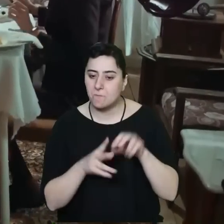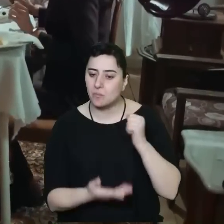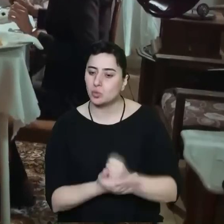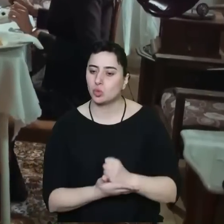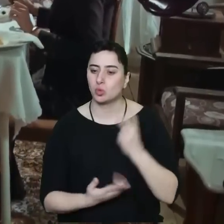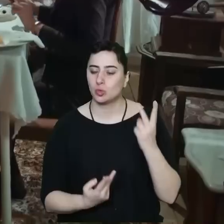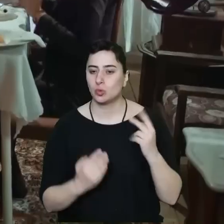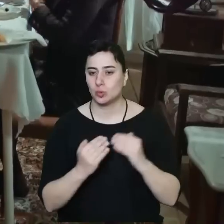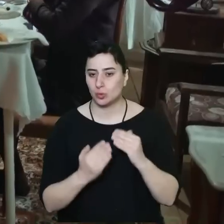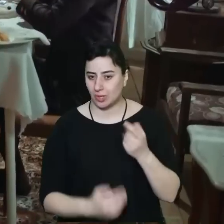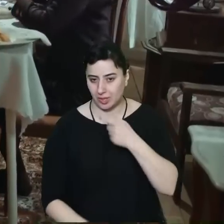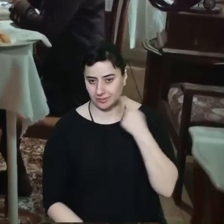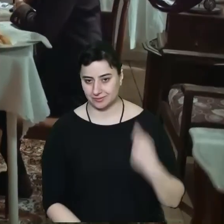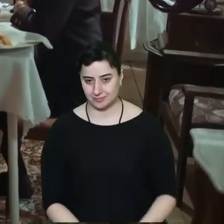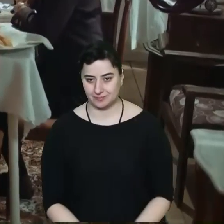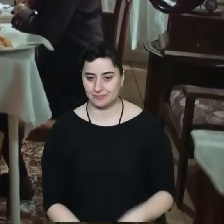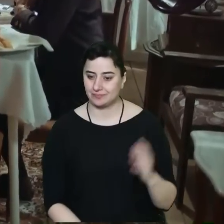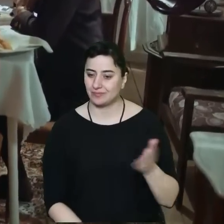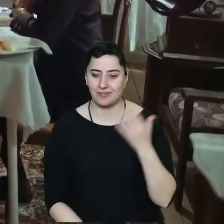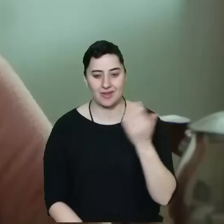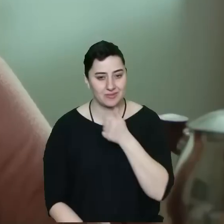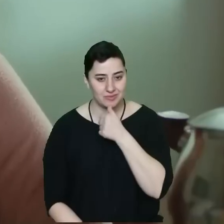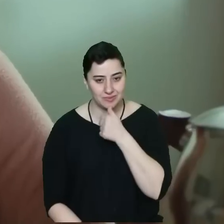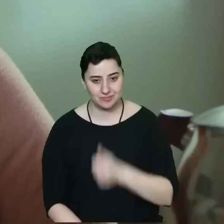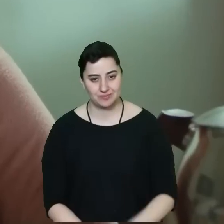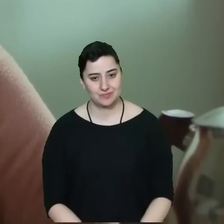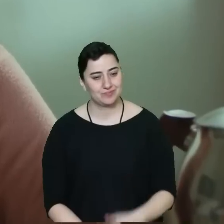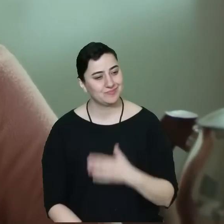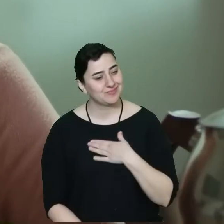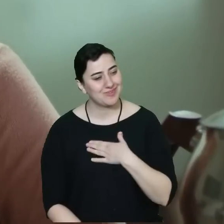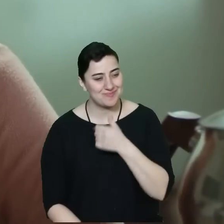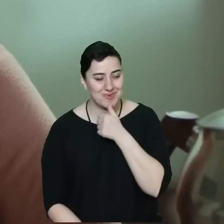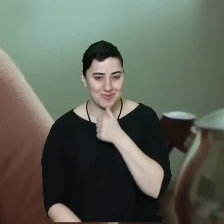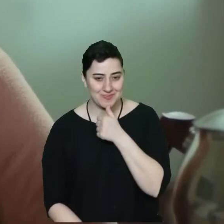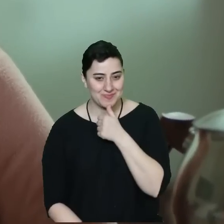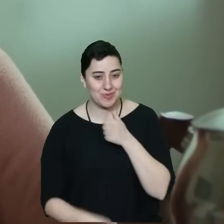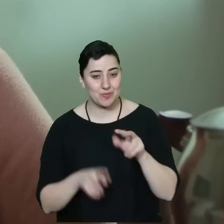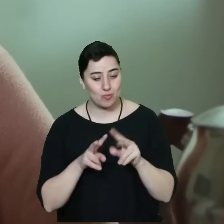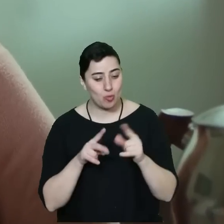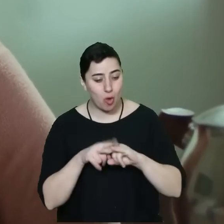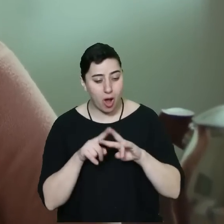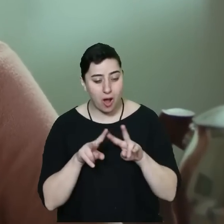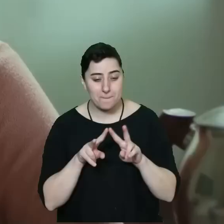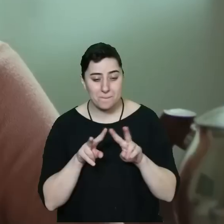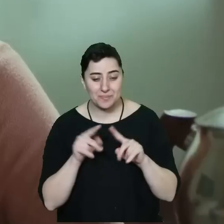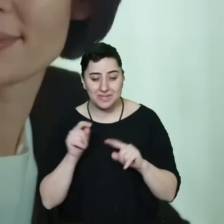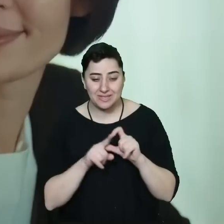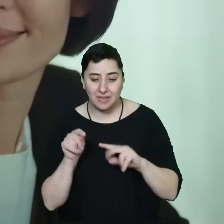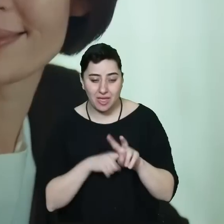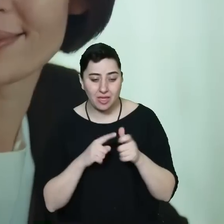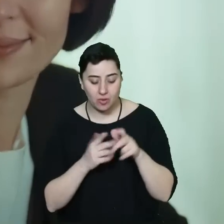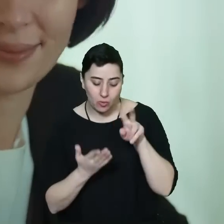Ah babam. Canım babam. Muhammed'i okurken kendinden